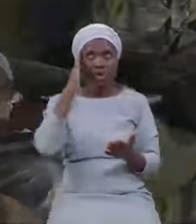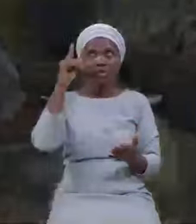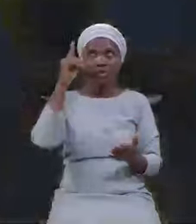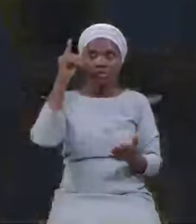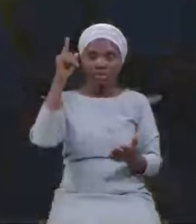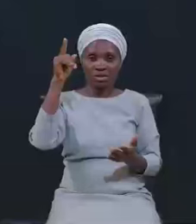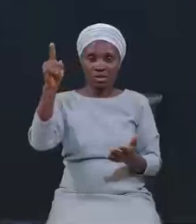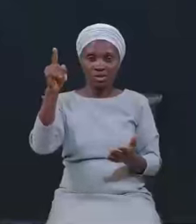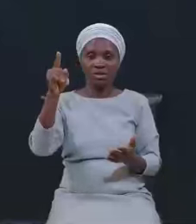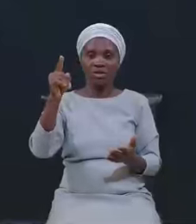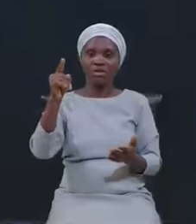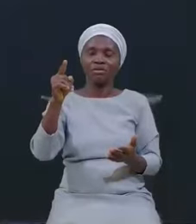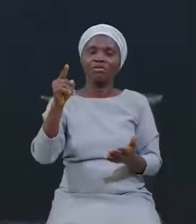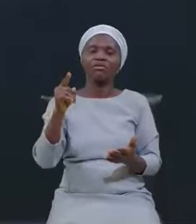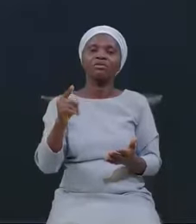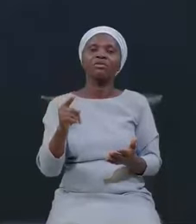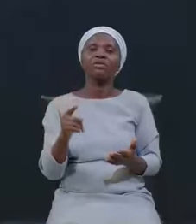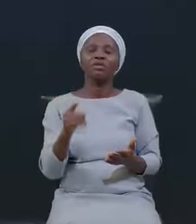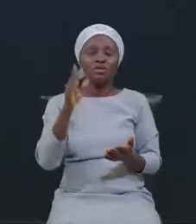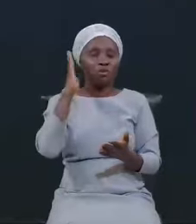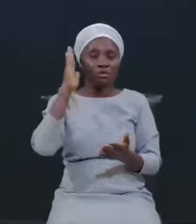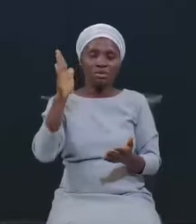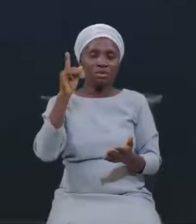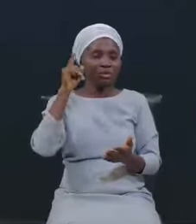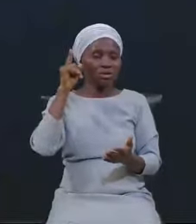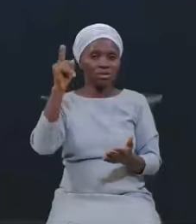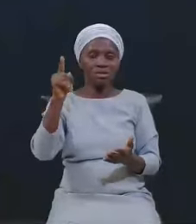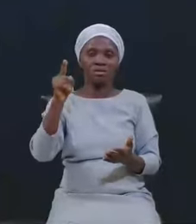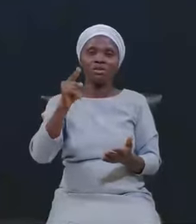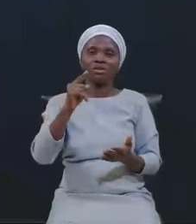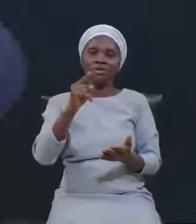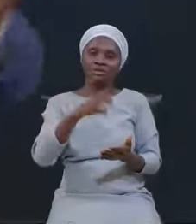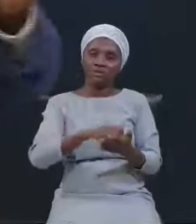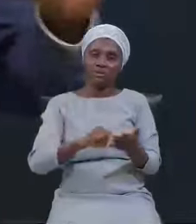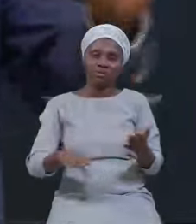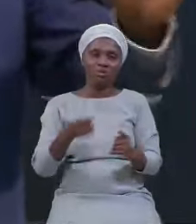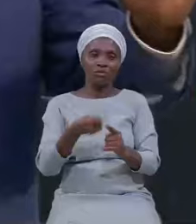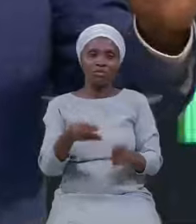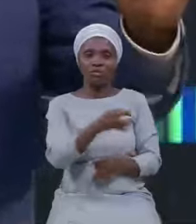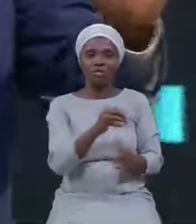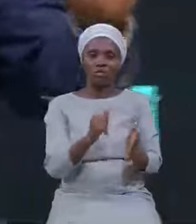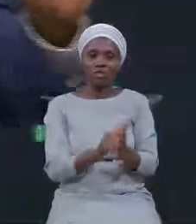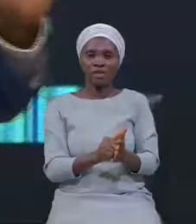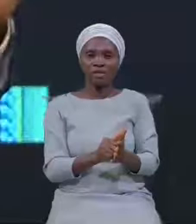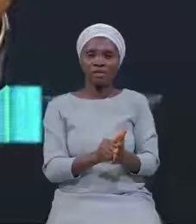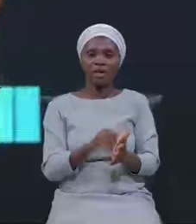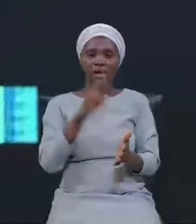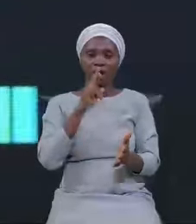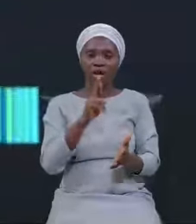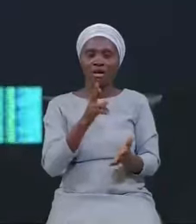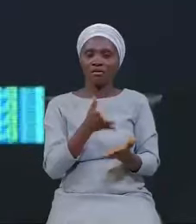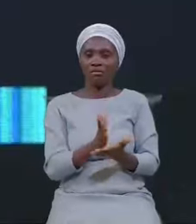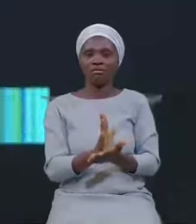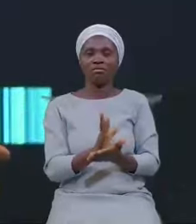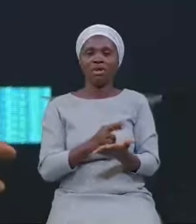à ceux qui marchent dans l'intégrité. Il dit, l'Éternel est comme un soleil. Le